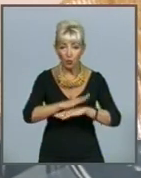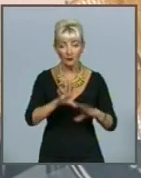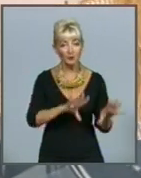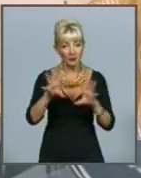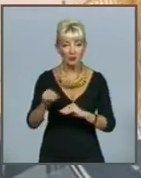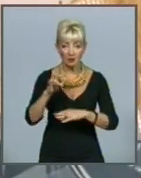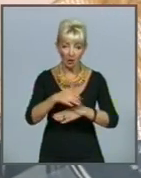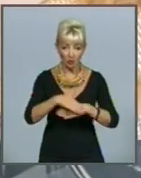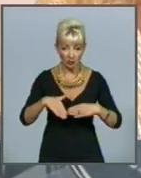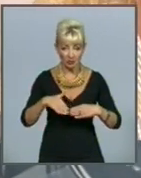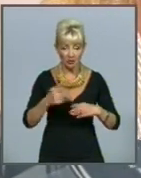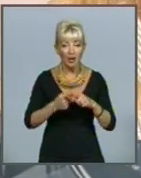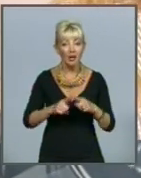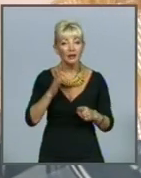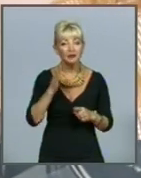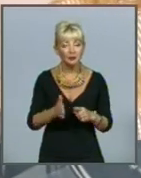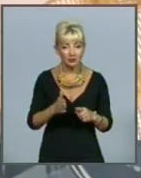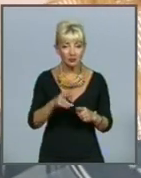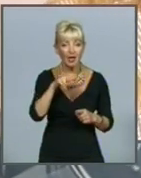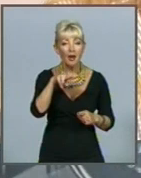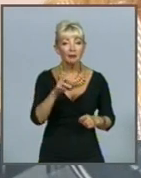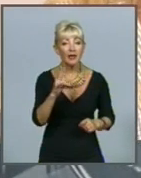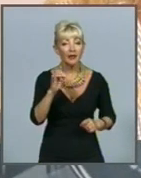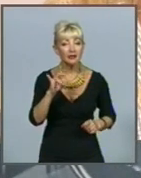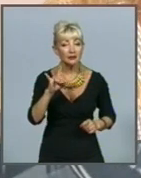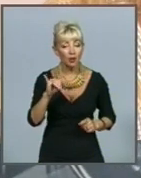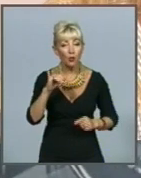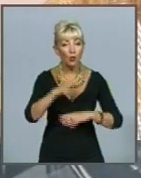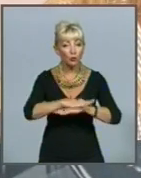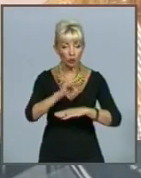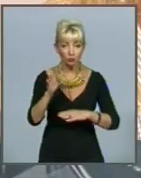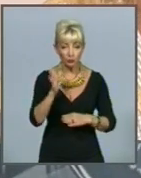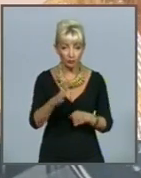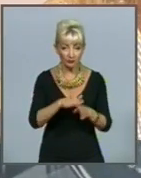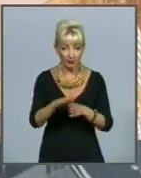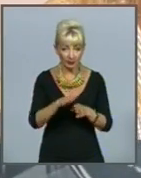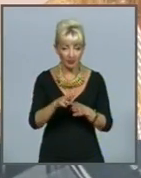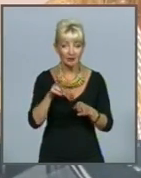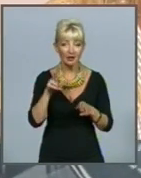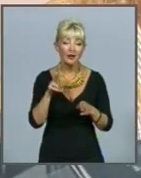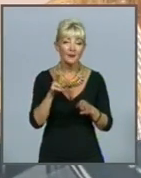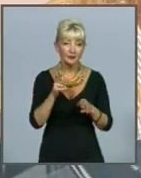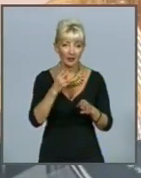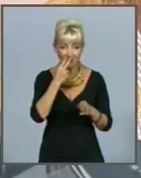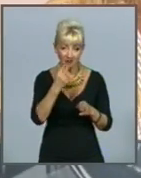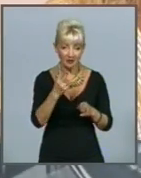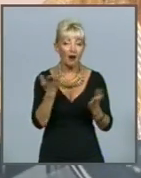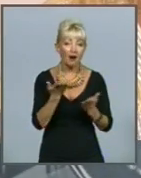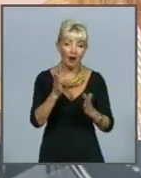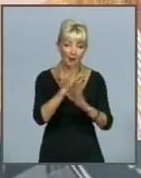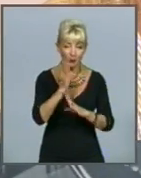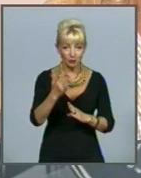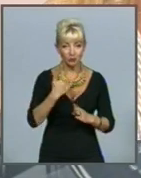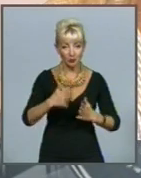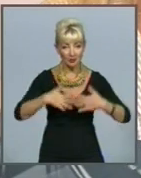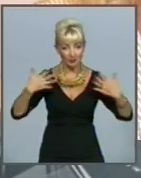Це будуть пленерні уроки, які будуть відбуватися за відповідною погоди на свіжому повітрі. У нас дуже велике шкільне подвір'я, у